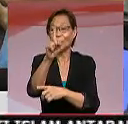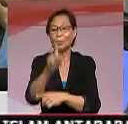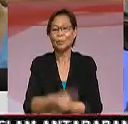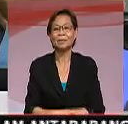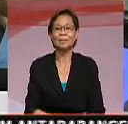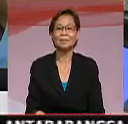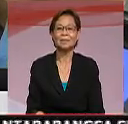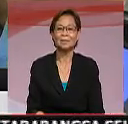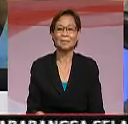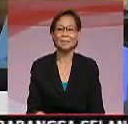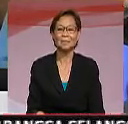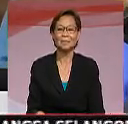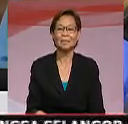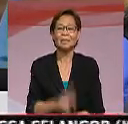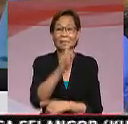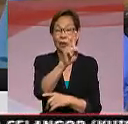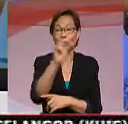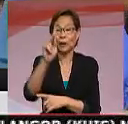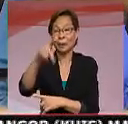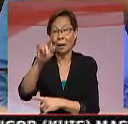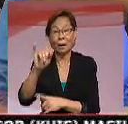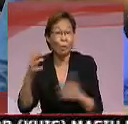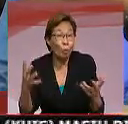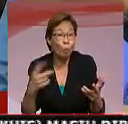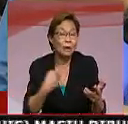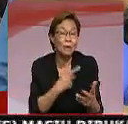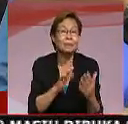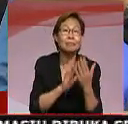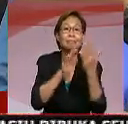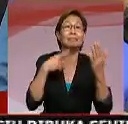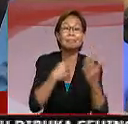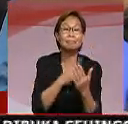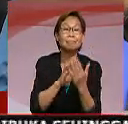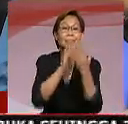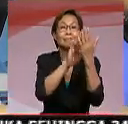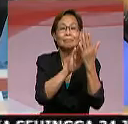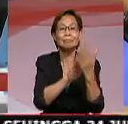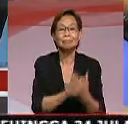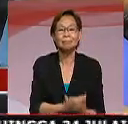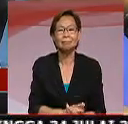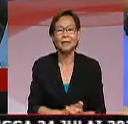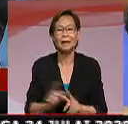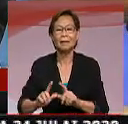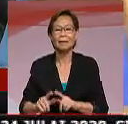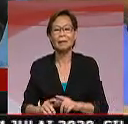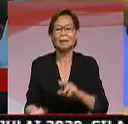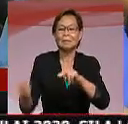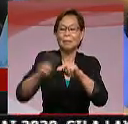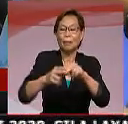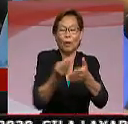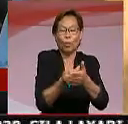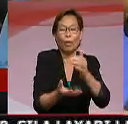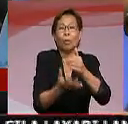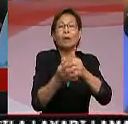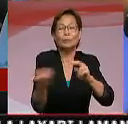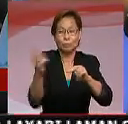platform ataupun penanda aras sama ada macam mana kita untuk menghadapi pendapatan, meningkatkan pendapatan dan